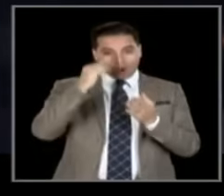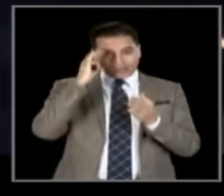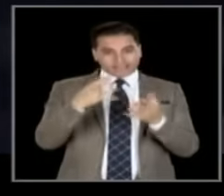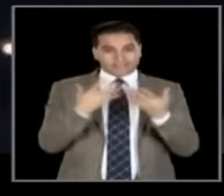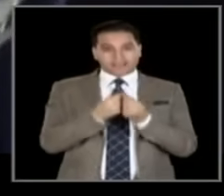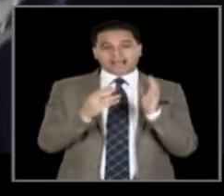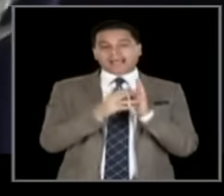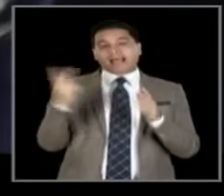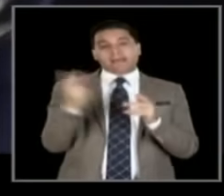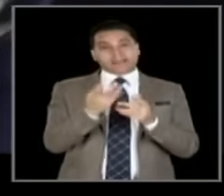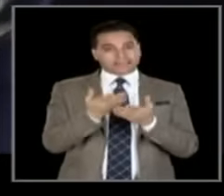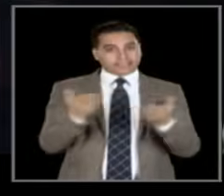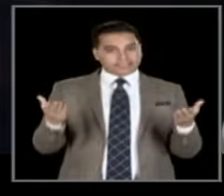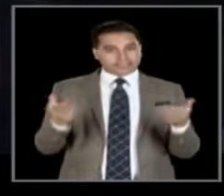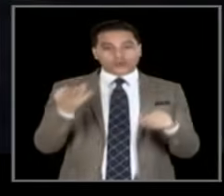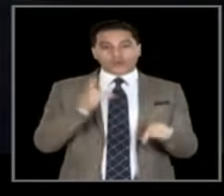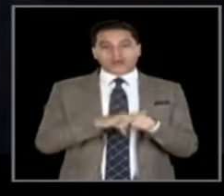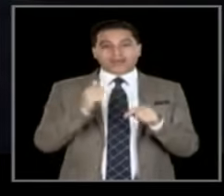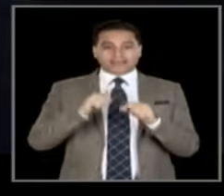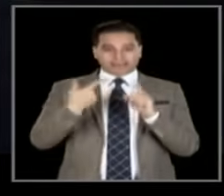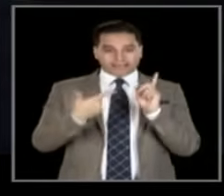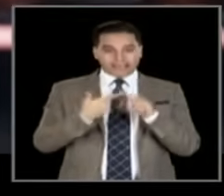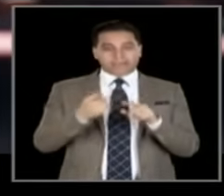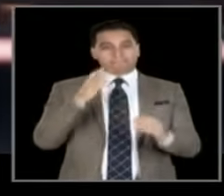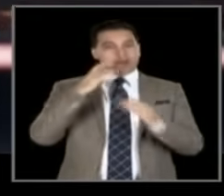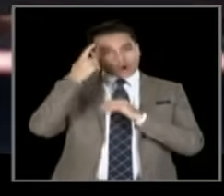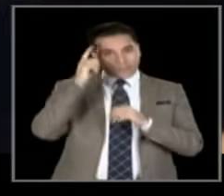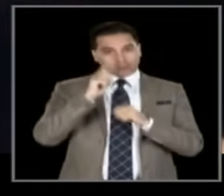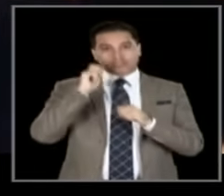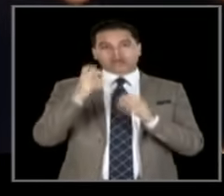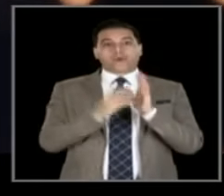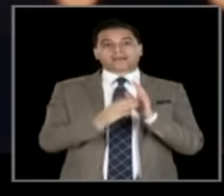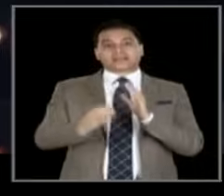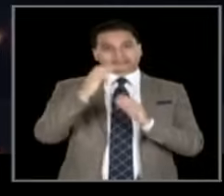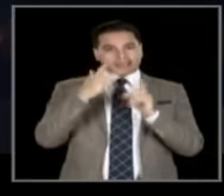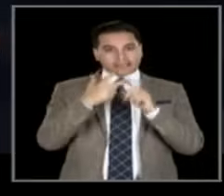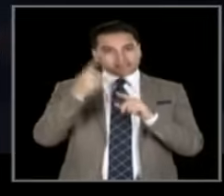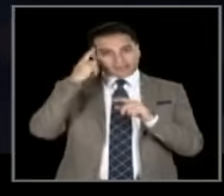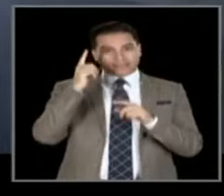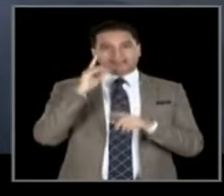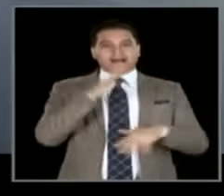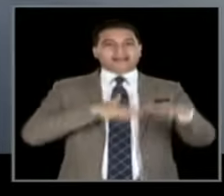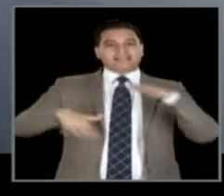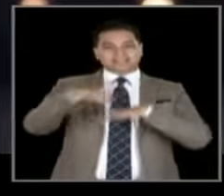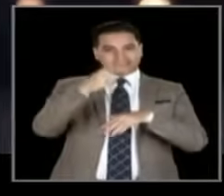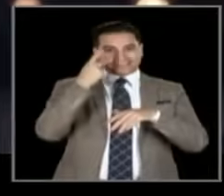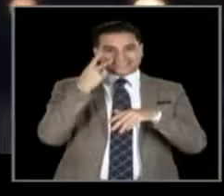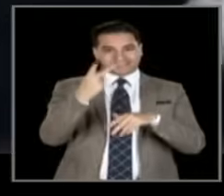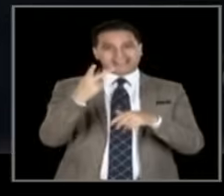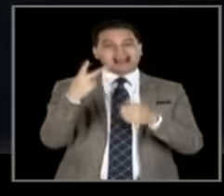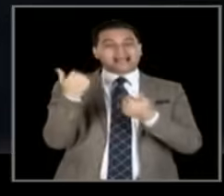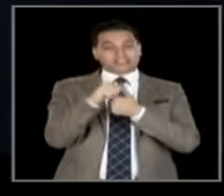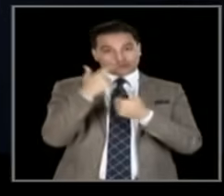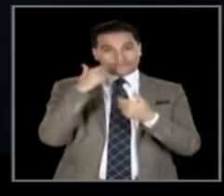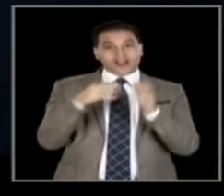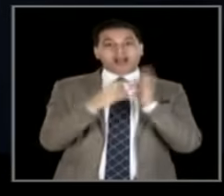من الجامعتين الفقره الثانيه ما تجاوبت الفقره الثالثه ما تجاوبت حاجه ما تحصلش